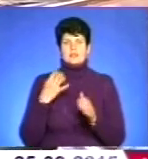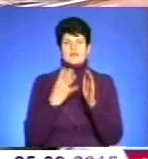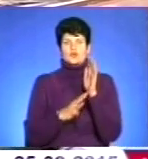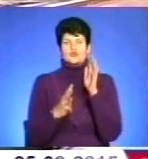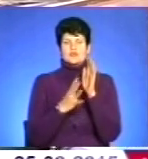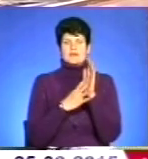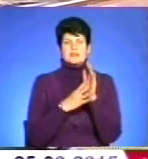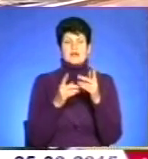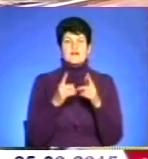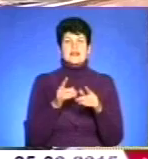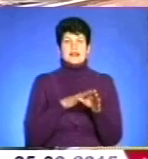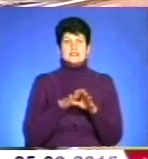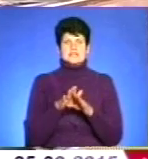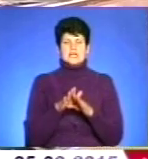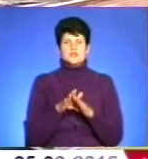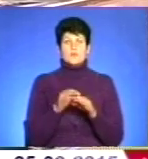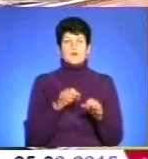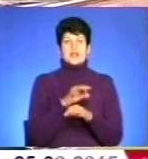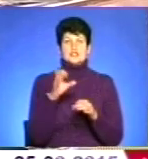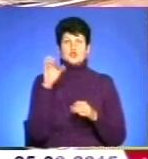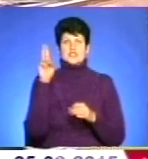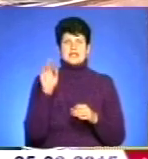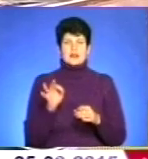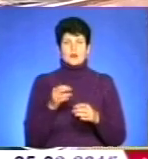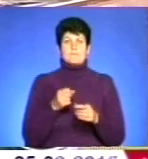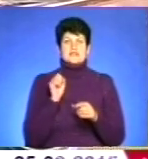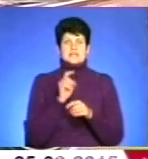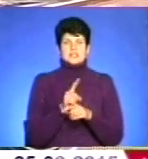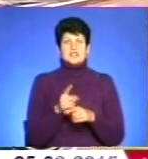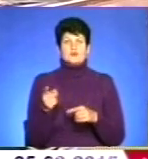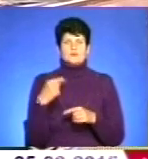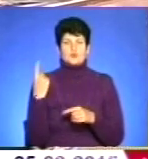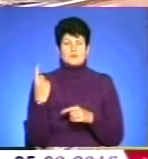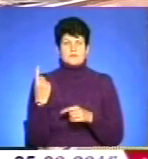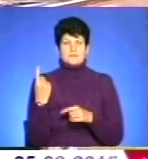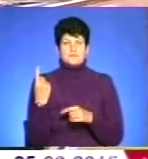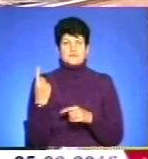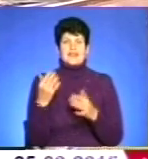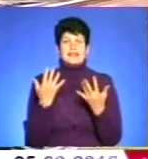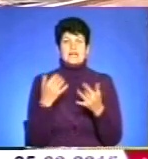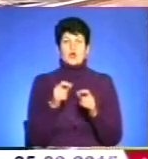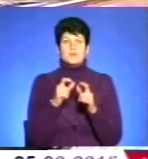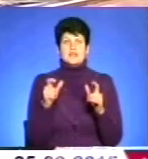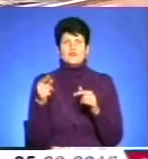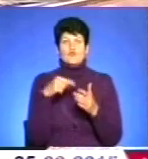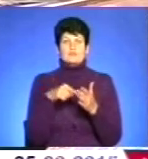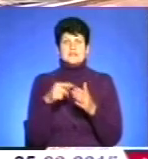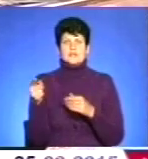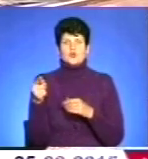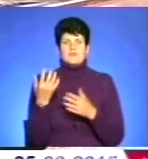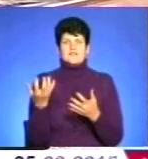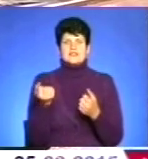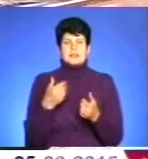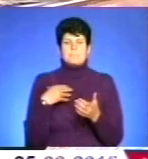99 – на реалізацію проєктів соціального призначення на території Тернопільської області. Відповідно, кілька об'єктів в місті Тернополі ми взяли